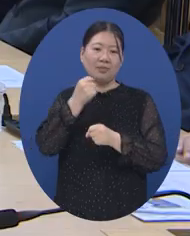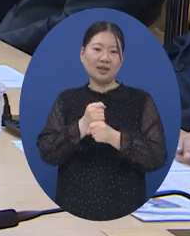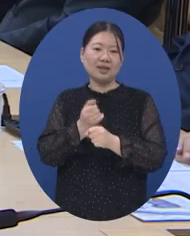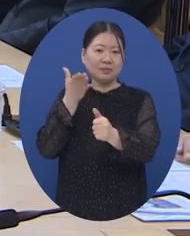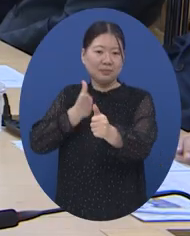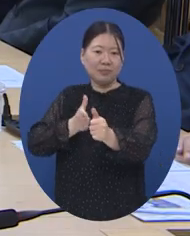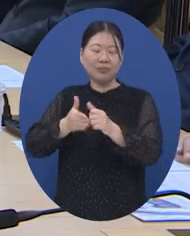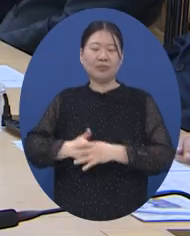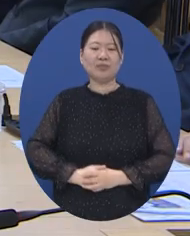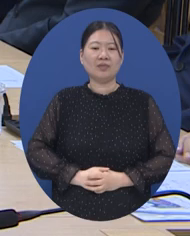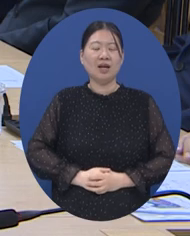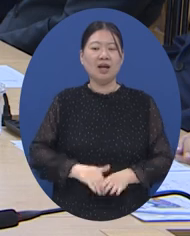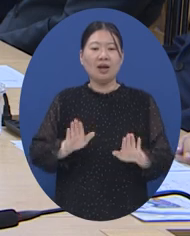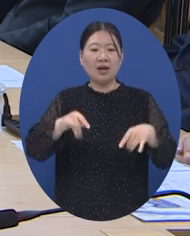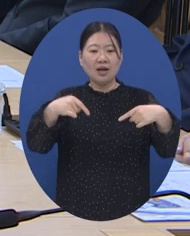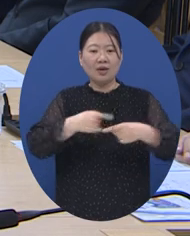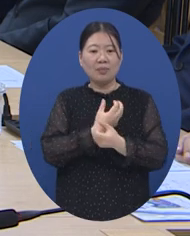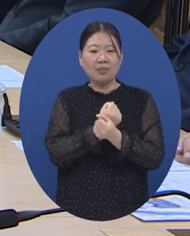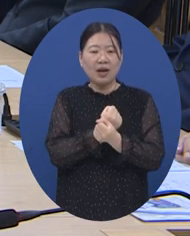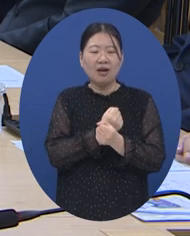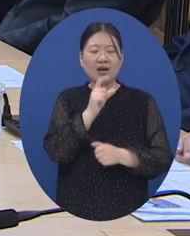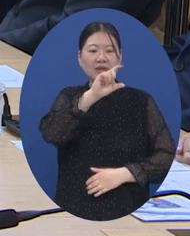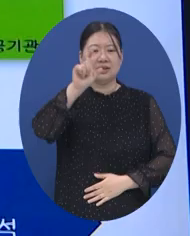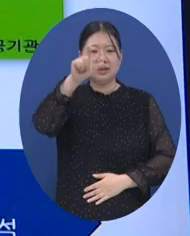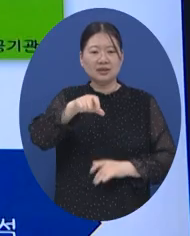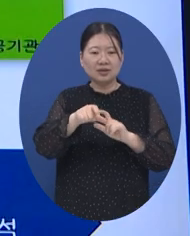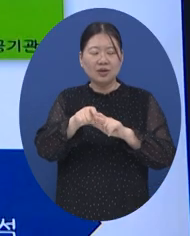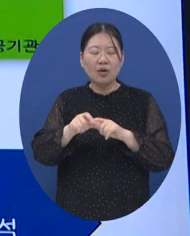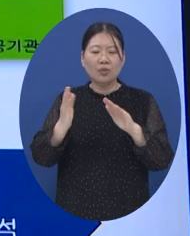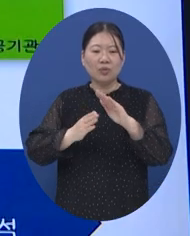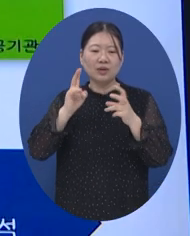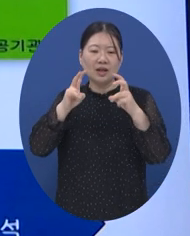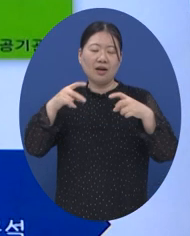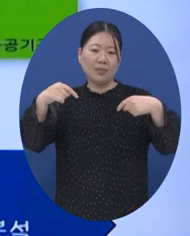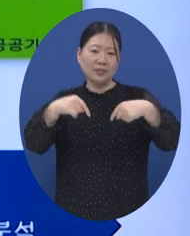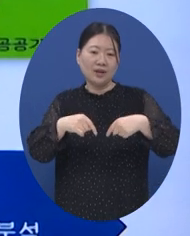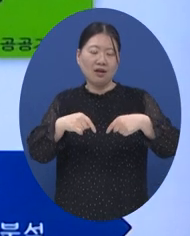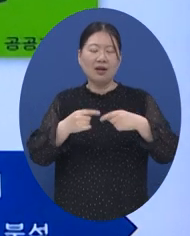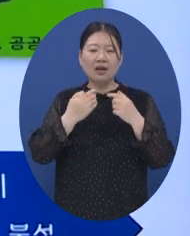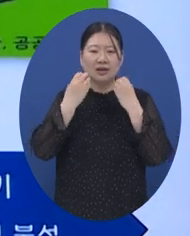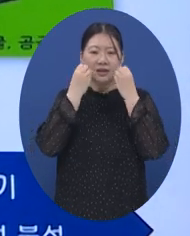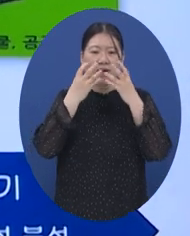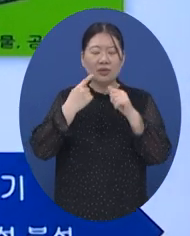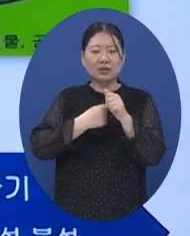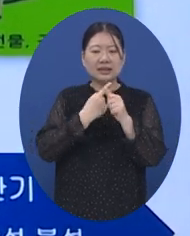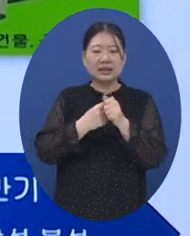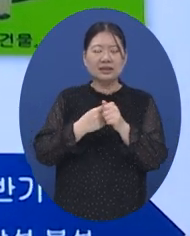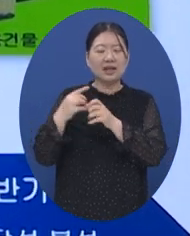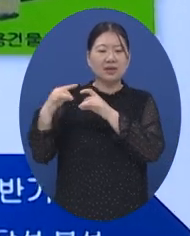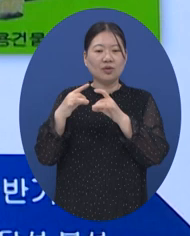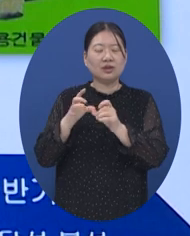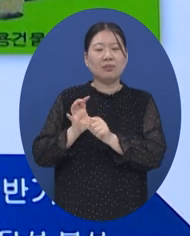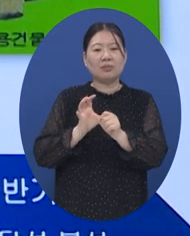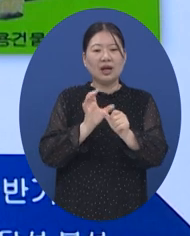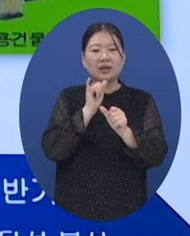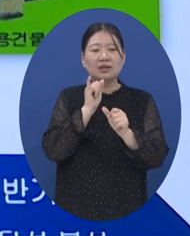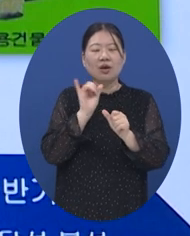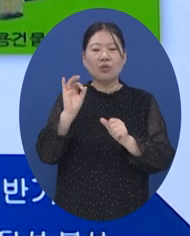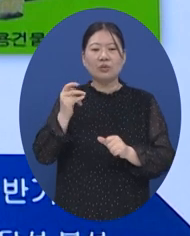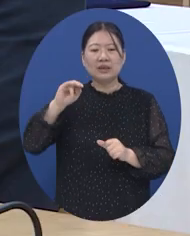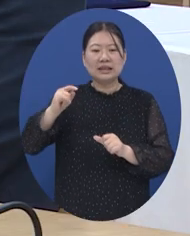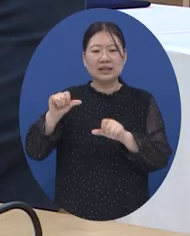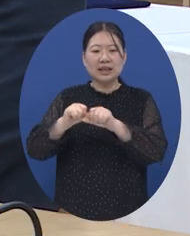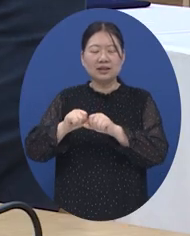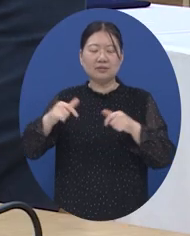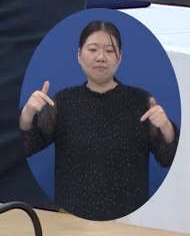바랍니다. 이번 협약은 지자체와 공기업이 협력해 친환경 수열 에너지를 보급함으로써 온실가스 감축 등 기후